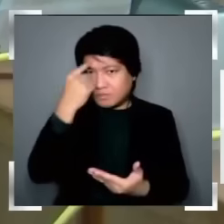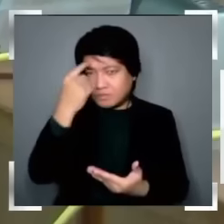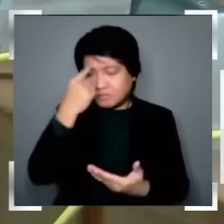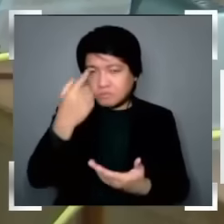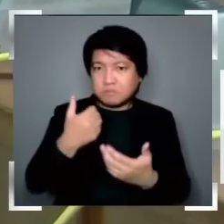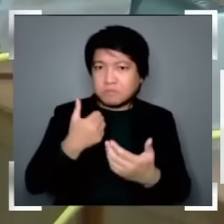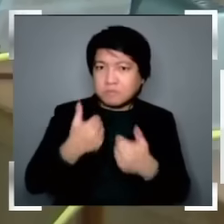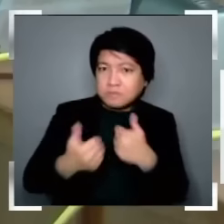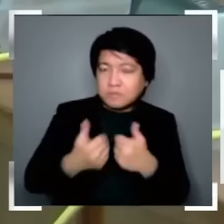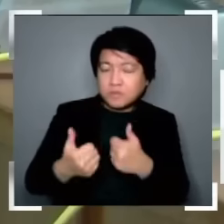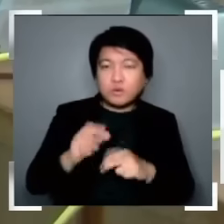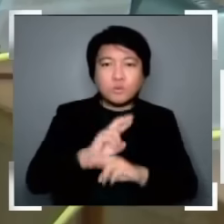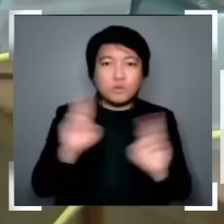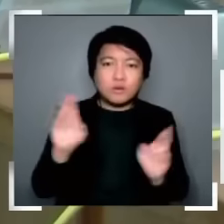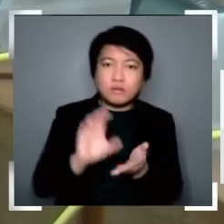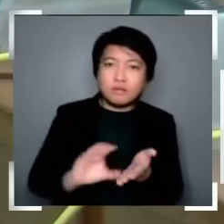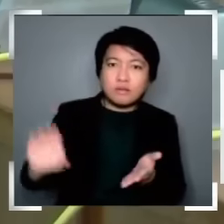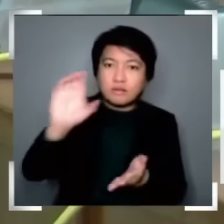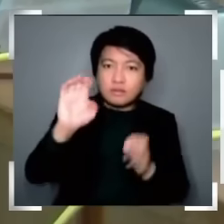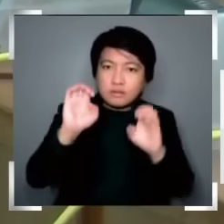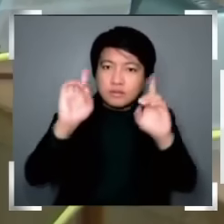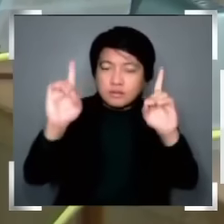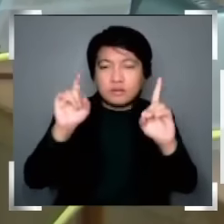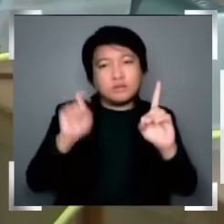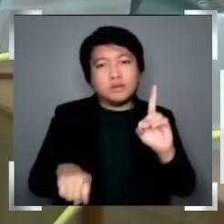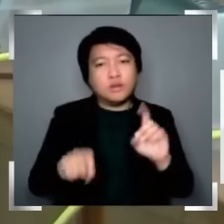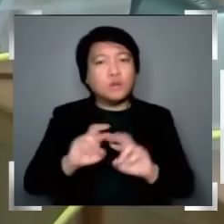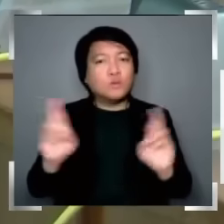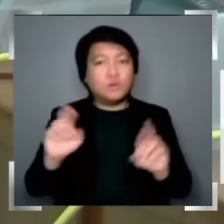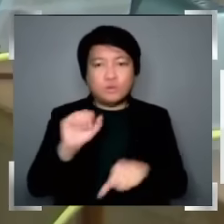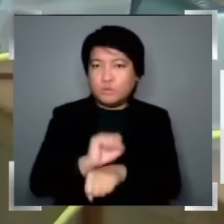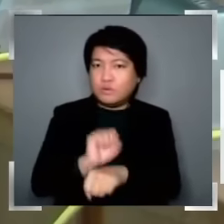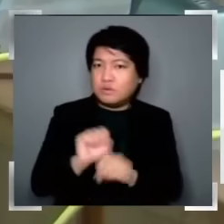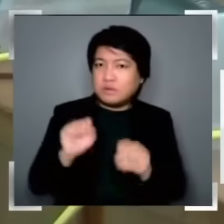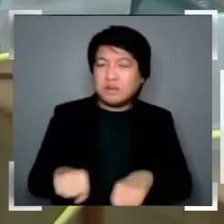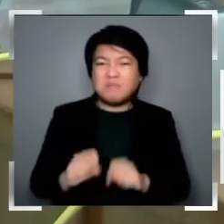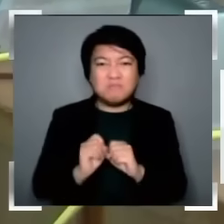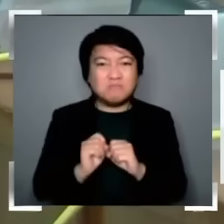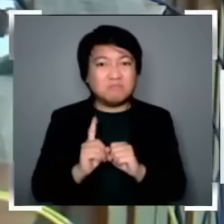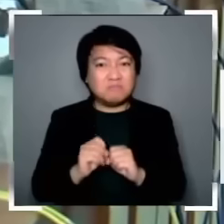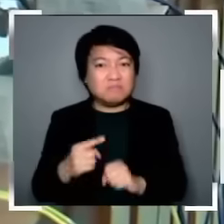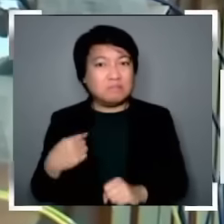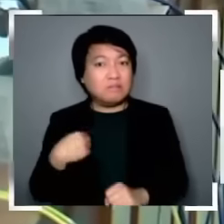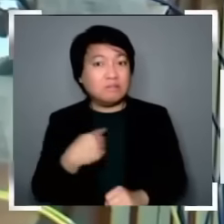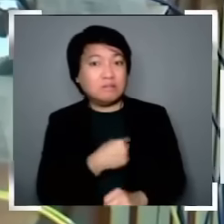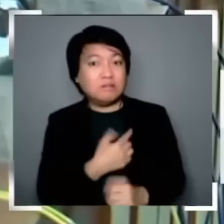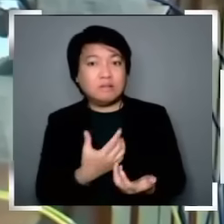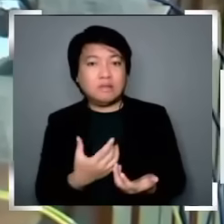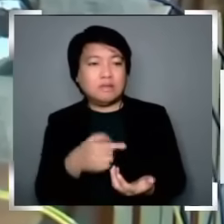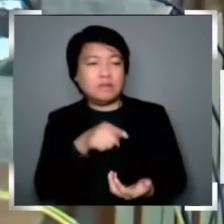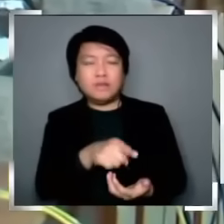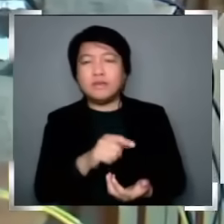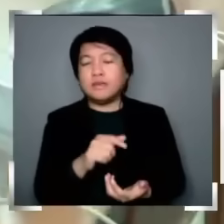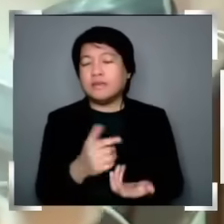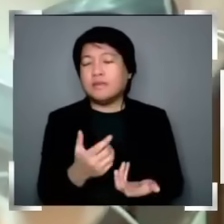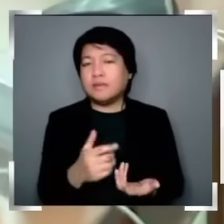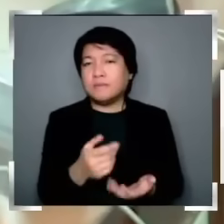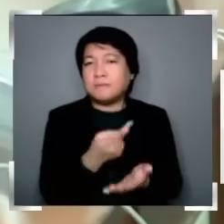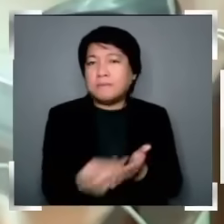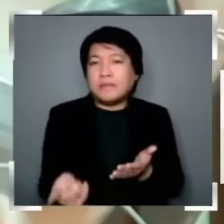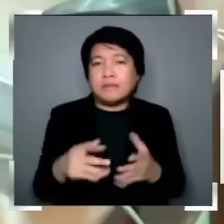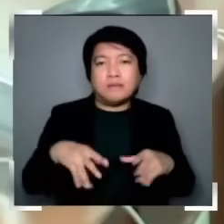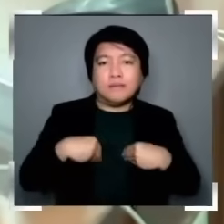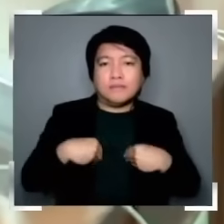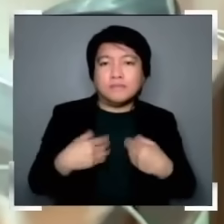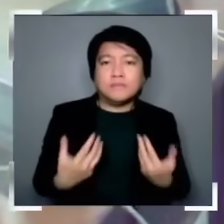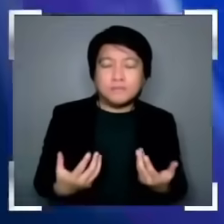college education, and 3 employability. No. Unfortunately, hindi po nakuha yung lahat ng ito. No. Para sa GMA Integrated News,